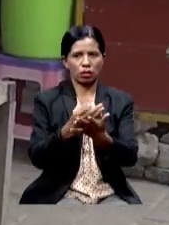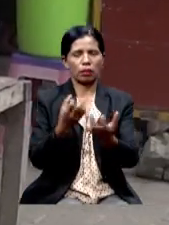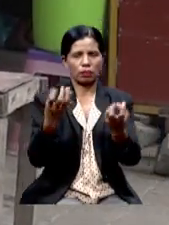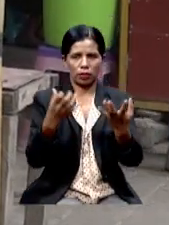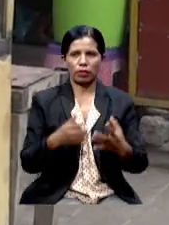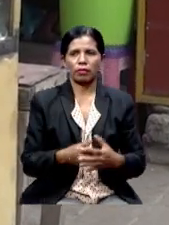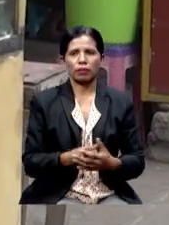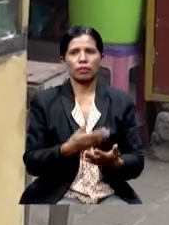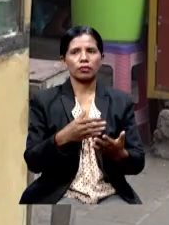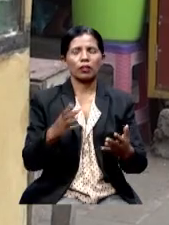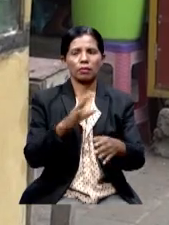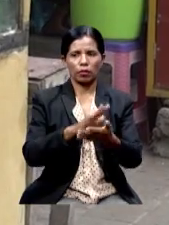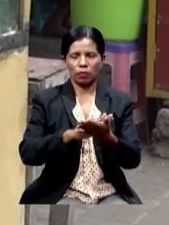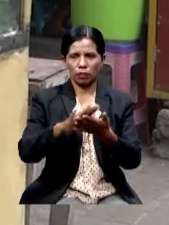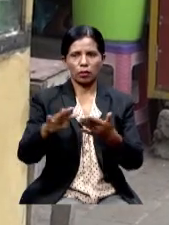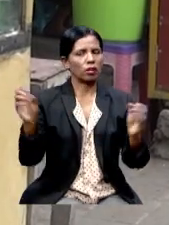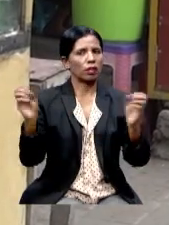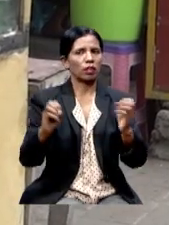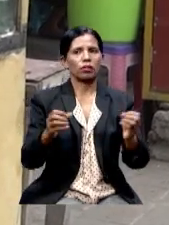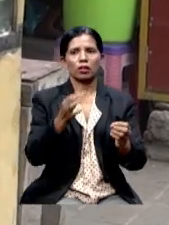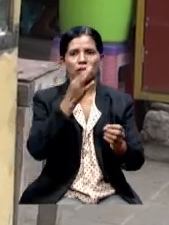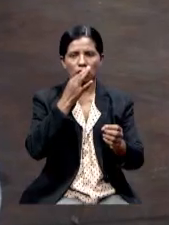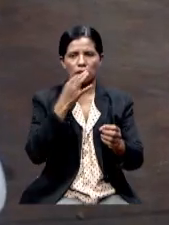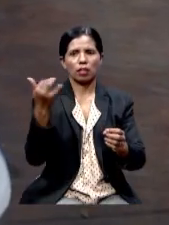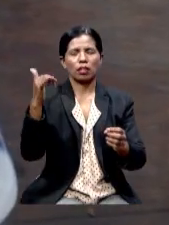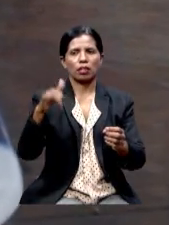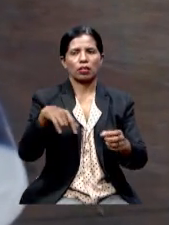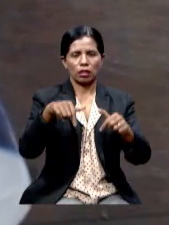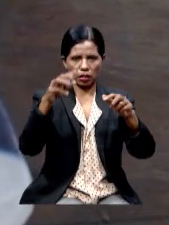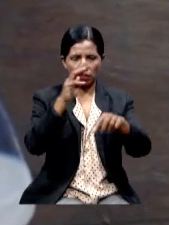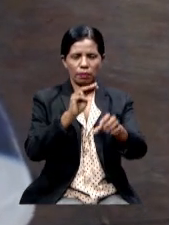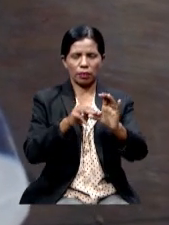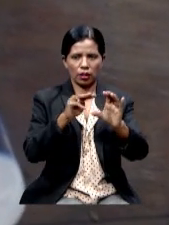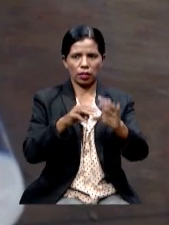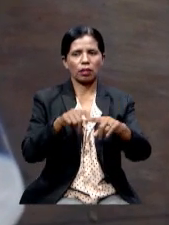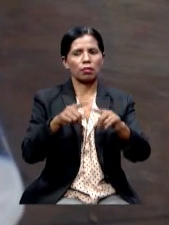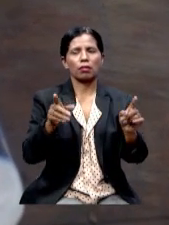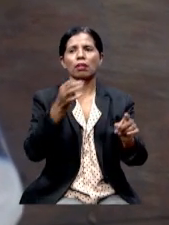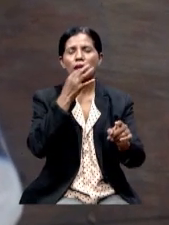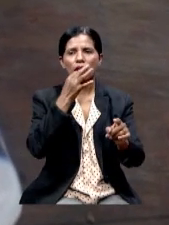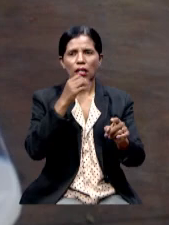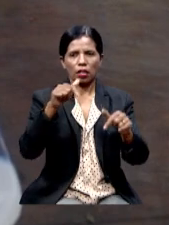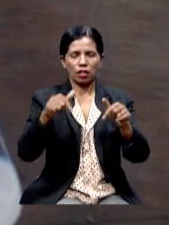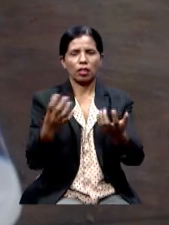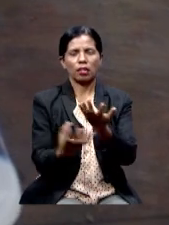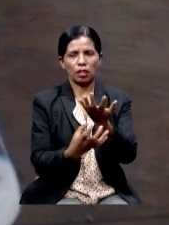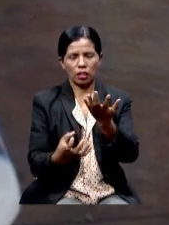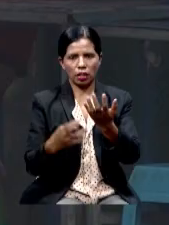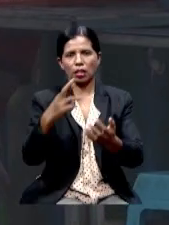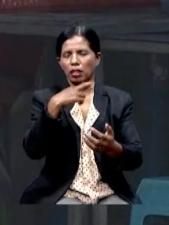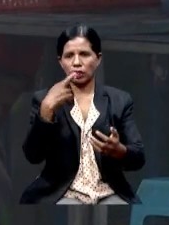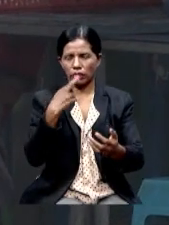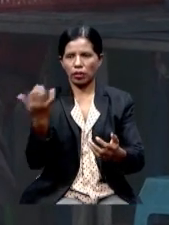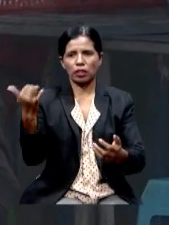nebe precisa higiênico, la oste produto hirak nebe circula e mercado. Mai be han hirak nebe tem e restaurante